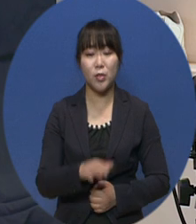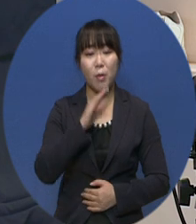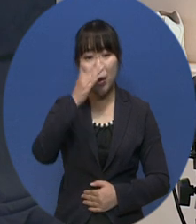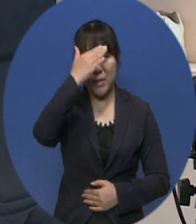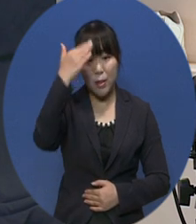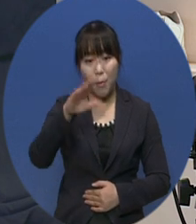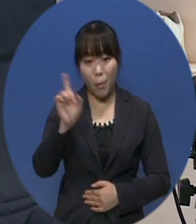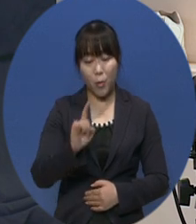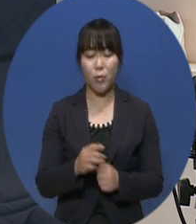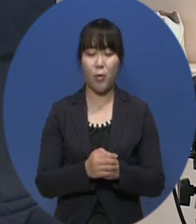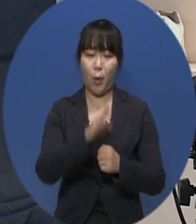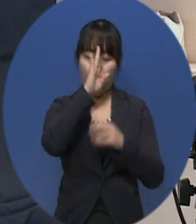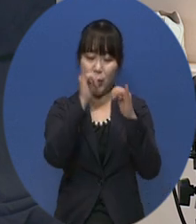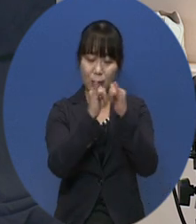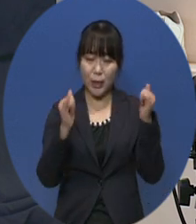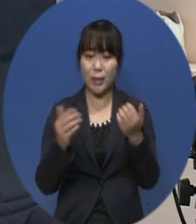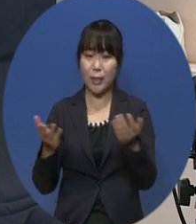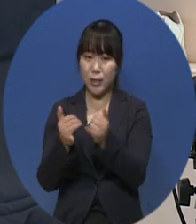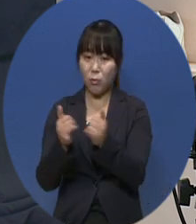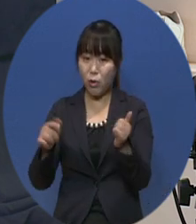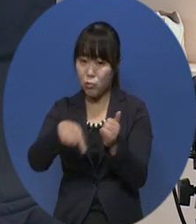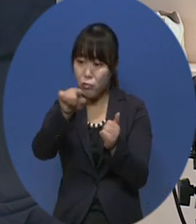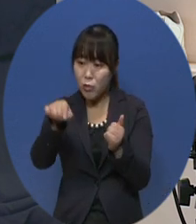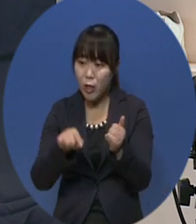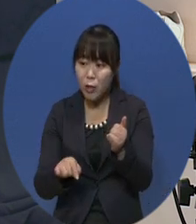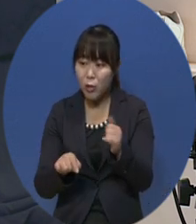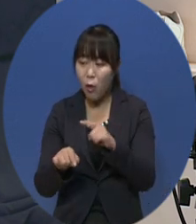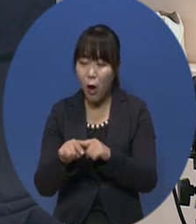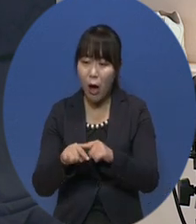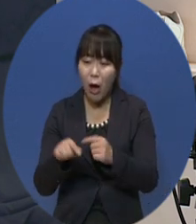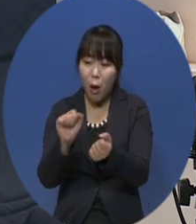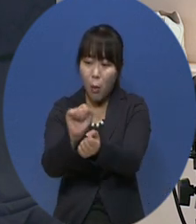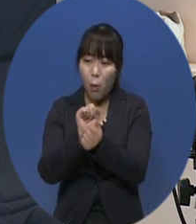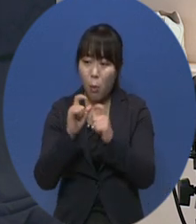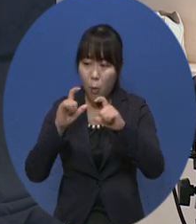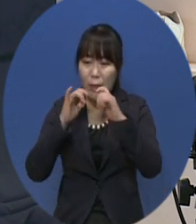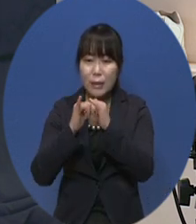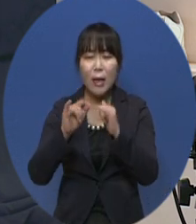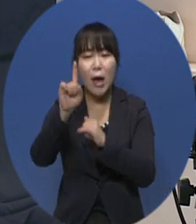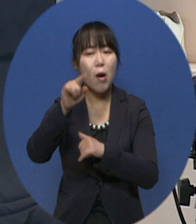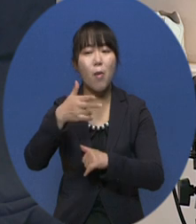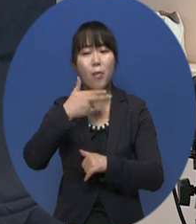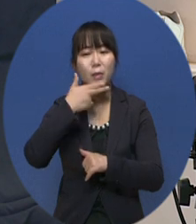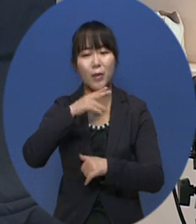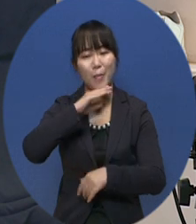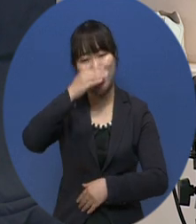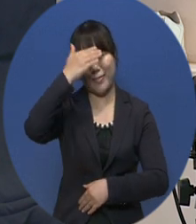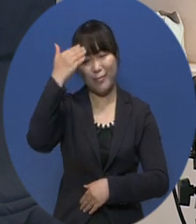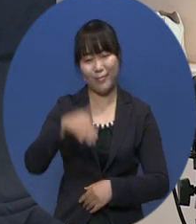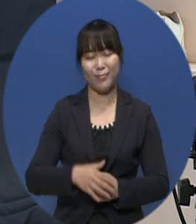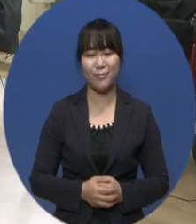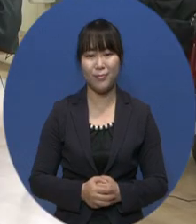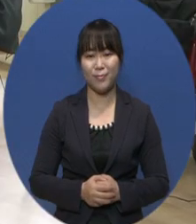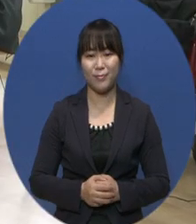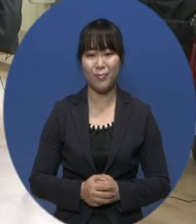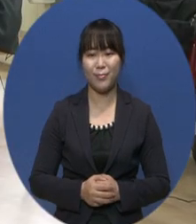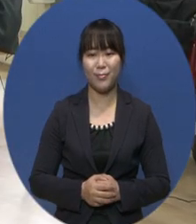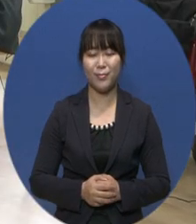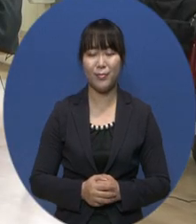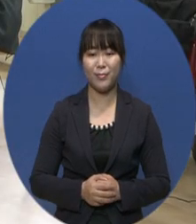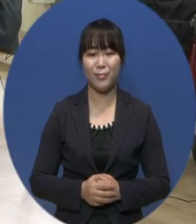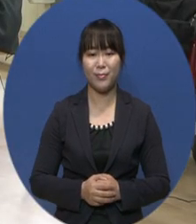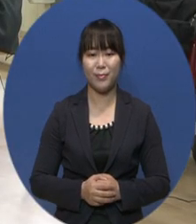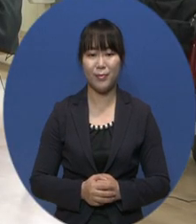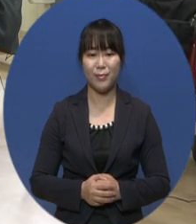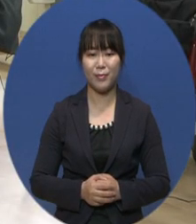네. 그동안 이제 환자나 직원들 중에 한 명의 확진자도 발생하지 않아서 무사히 잘 넘어가고 있습니다. 예, 그렇군요.